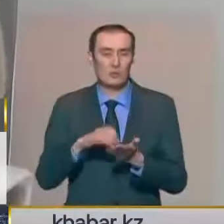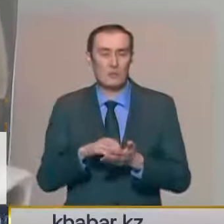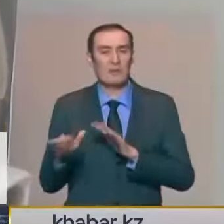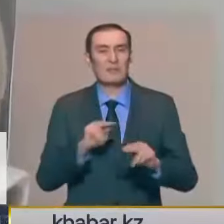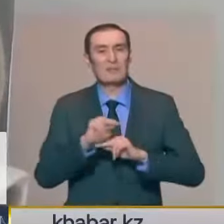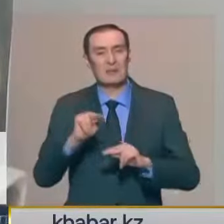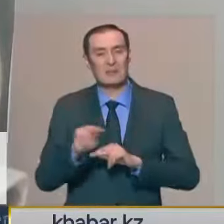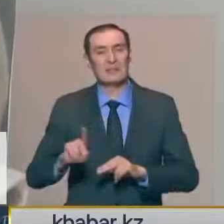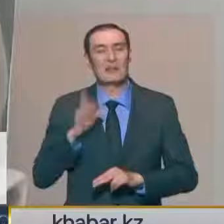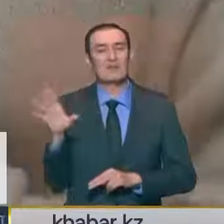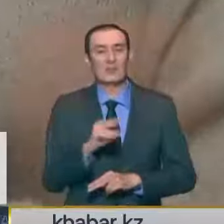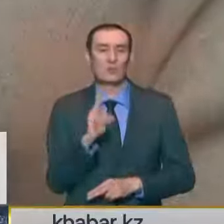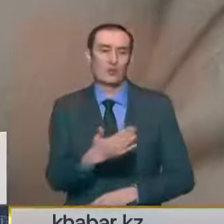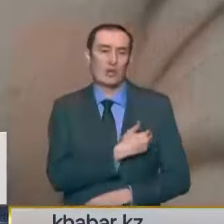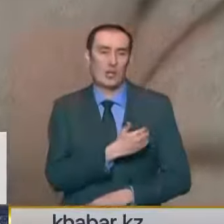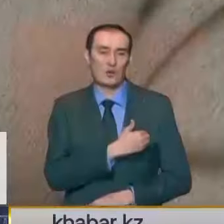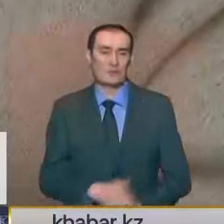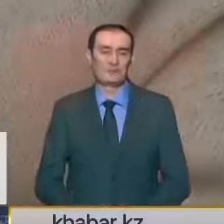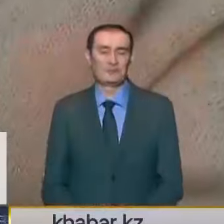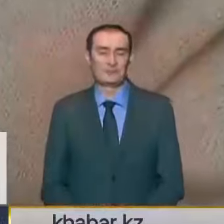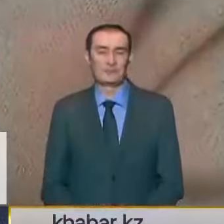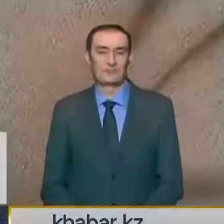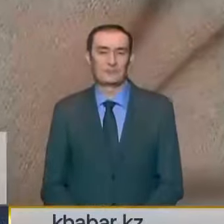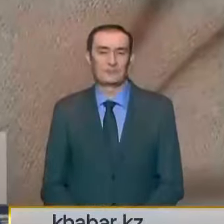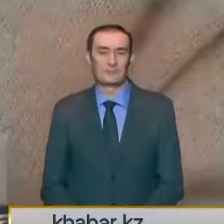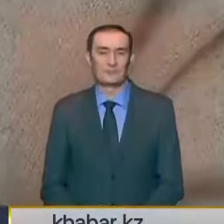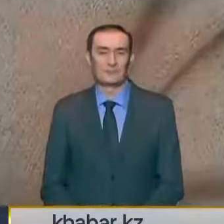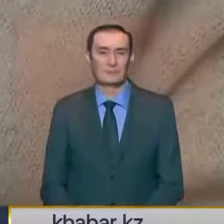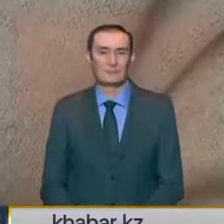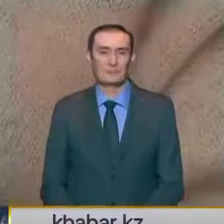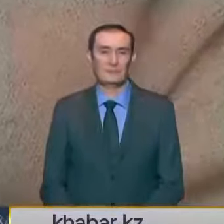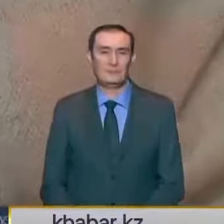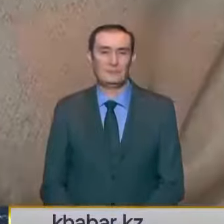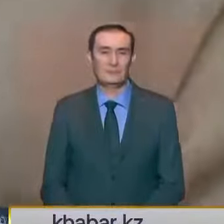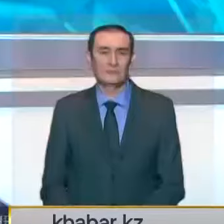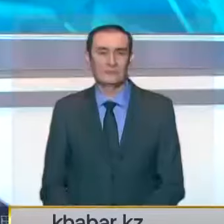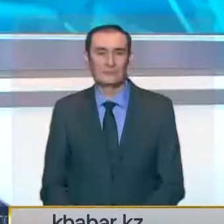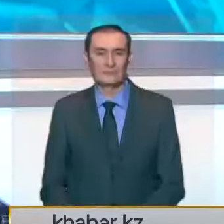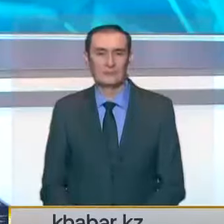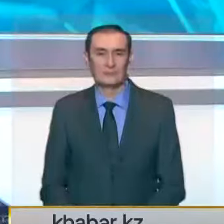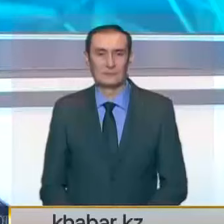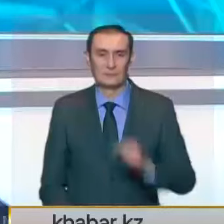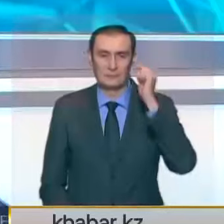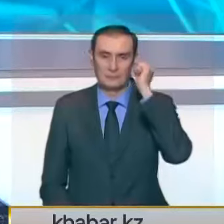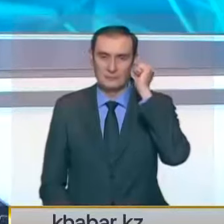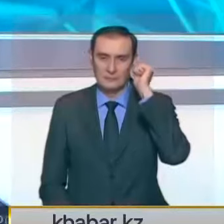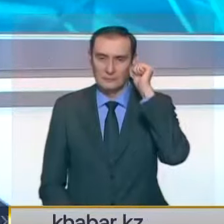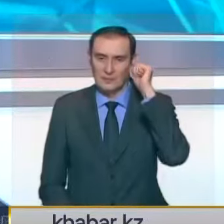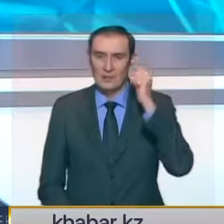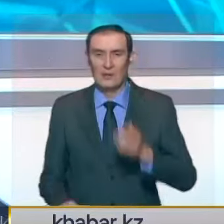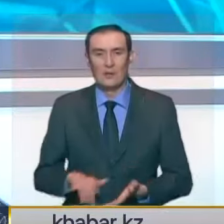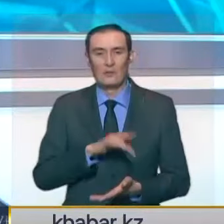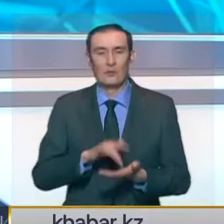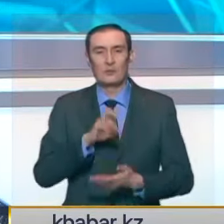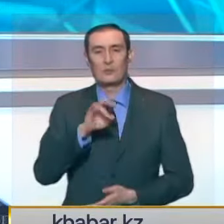проводить мастер-классы для всех желающих аее Хабар Алматы в черногорском городе